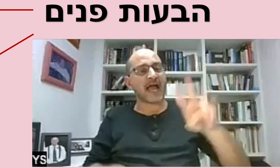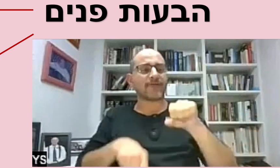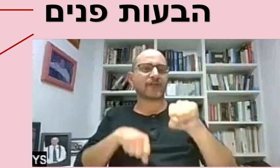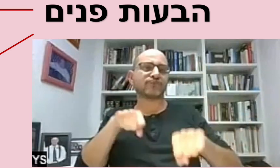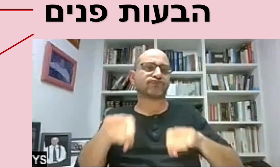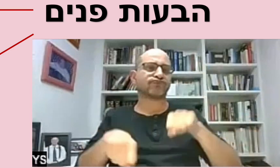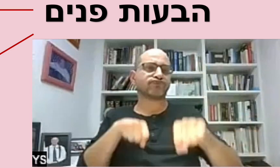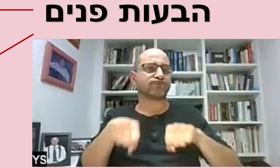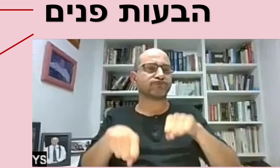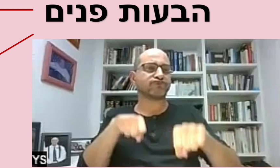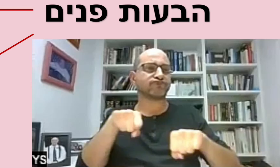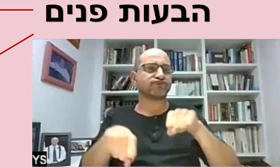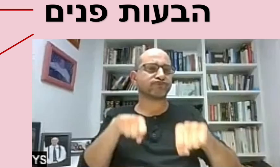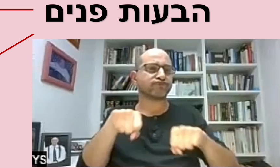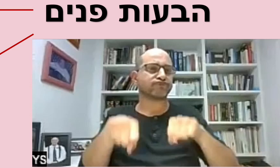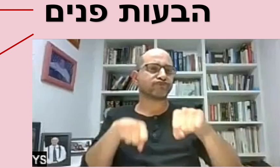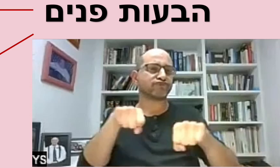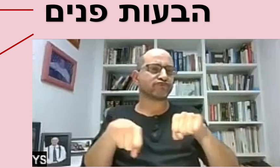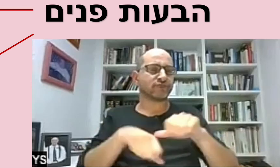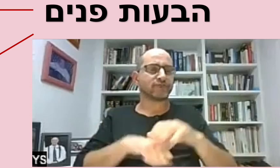הפועל לרכב.